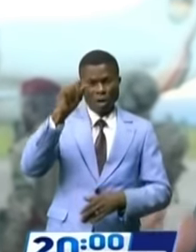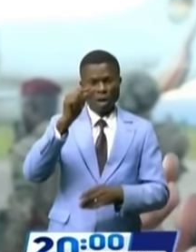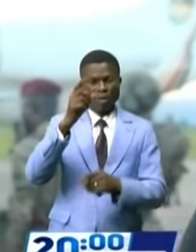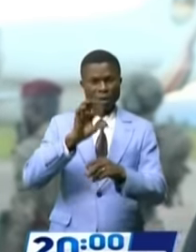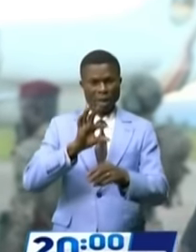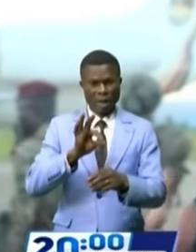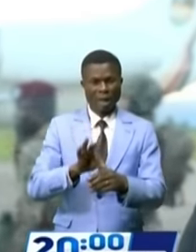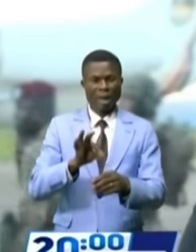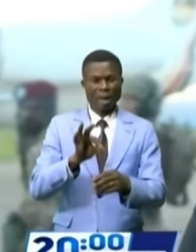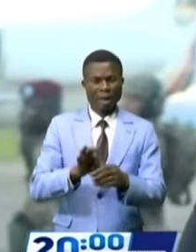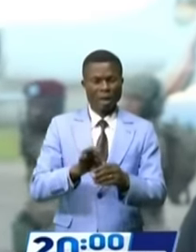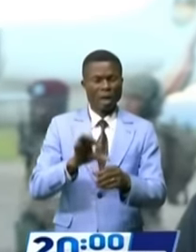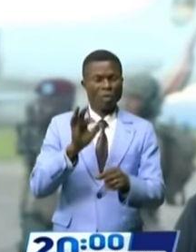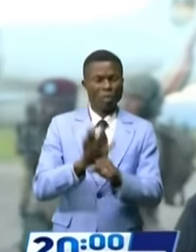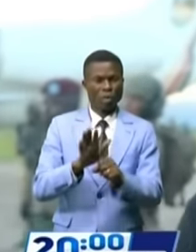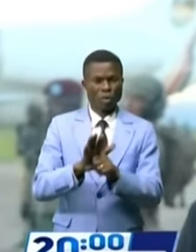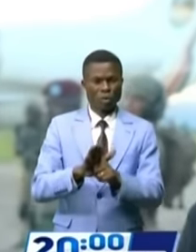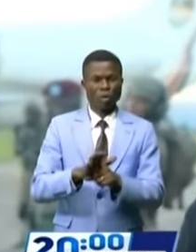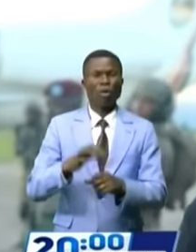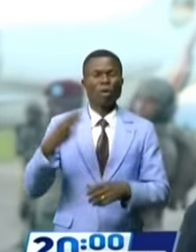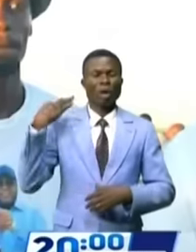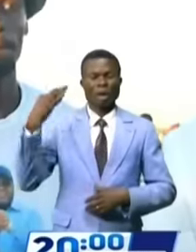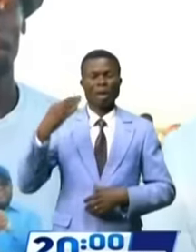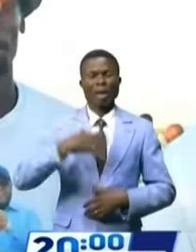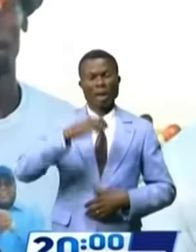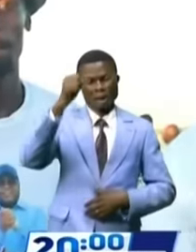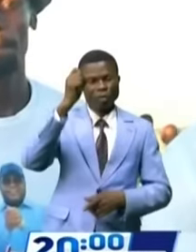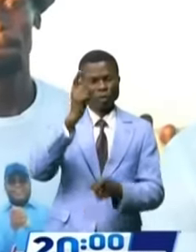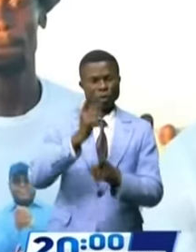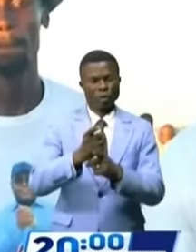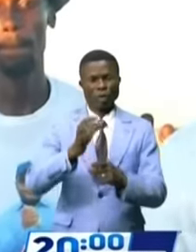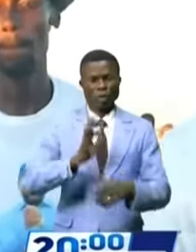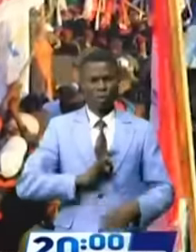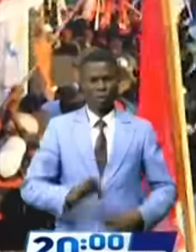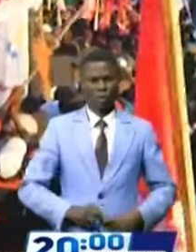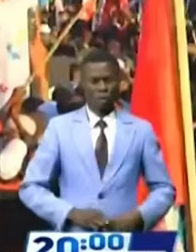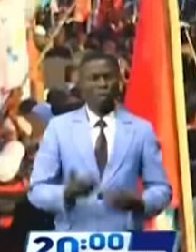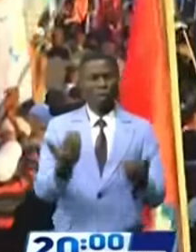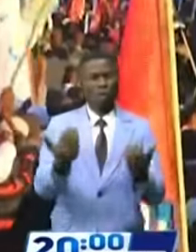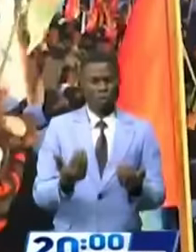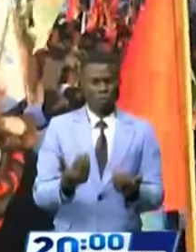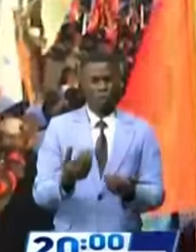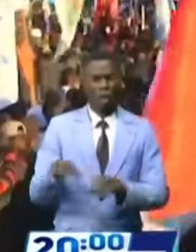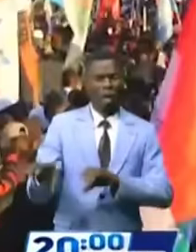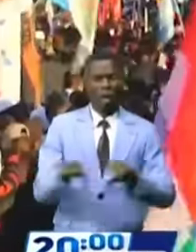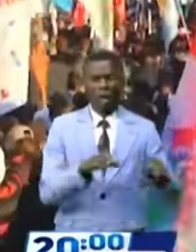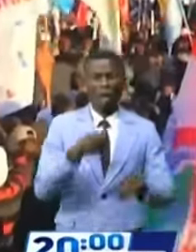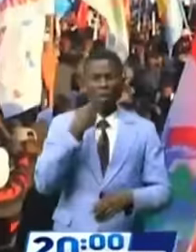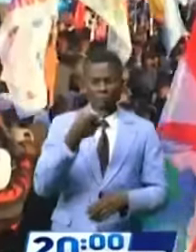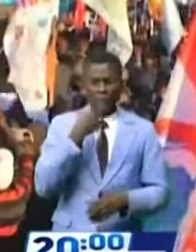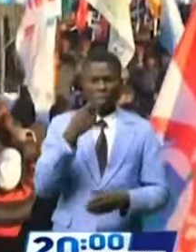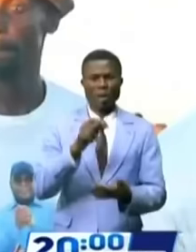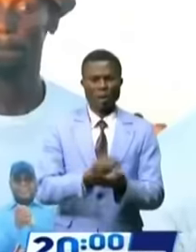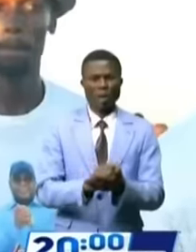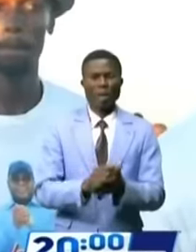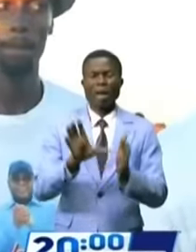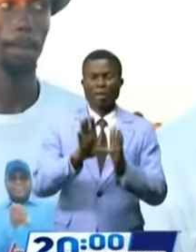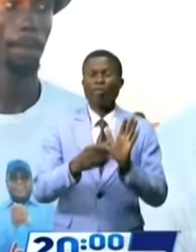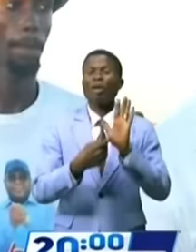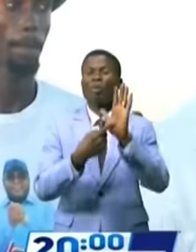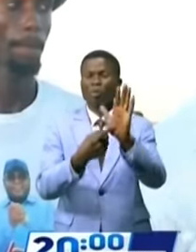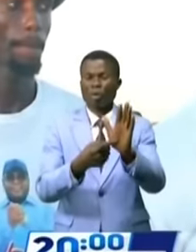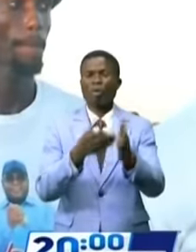numéro 20 sera voté massivement et ce sera la victoire pour nous. Des fois, nous voulons bien que les actes parlent, que les images